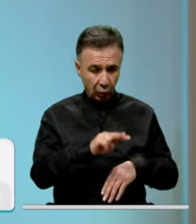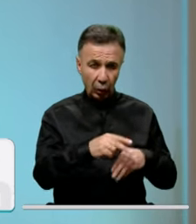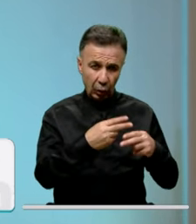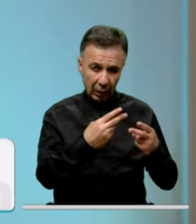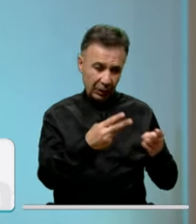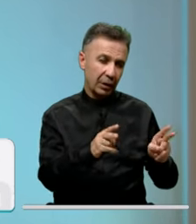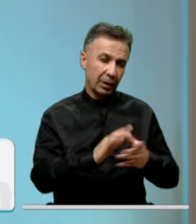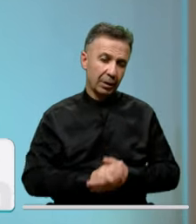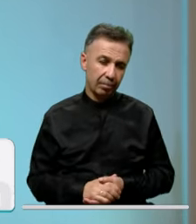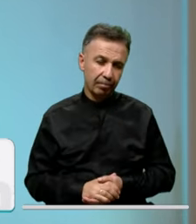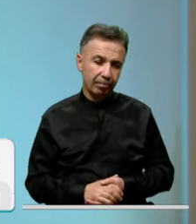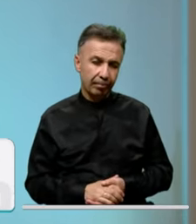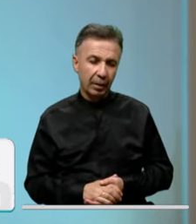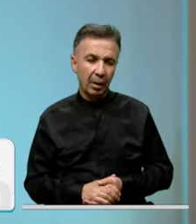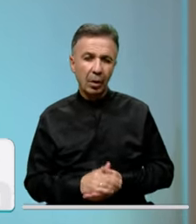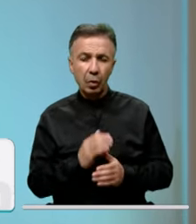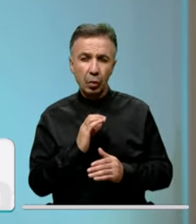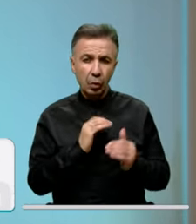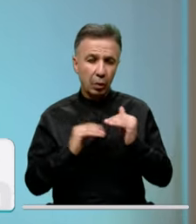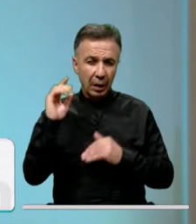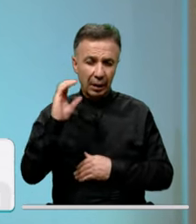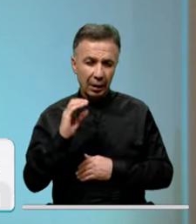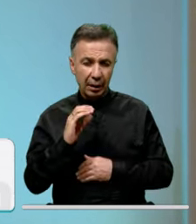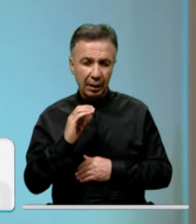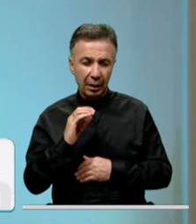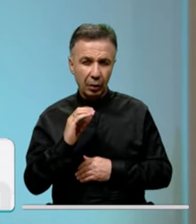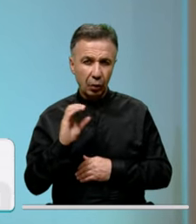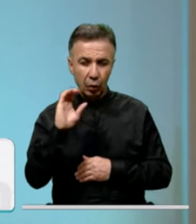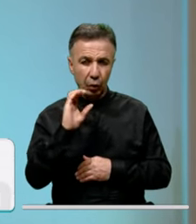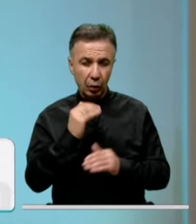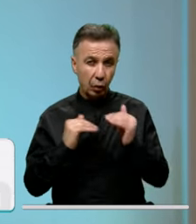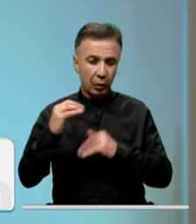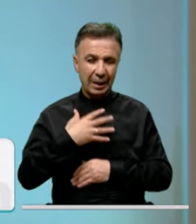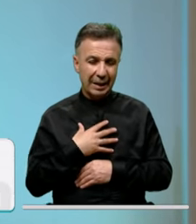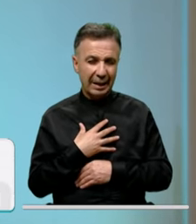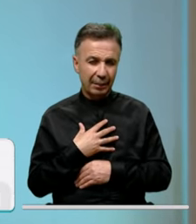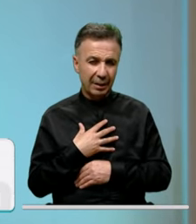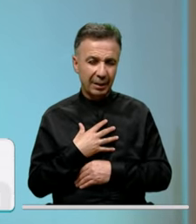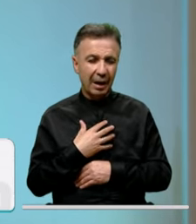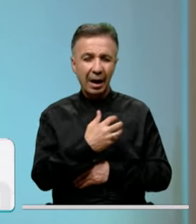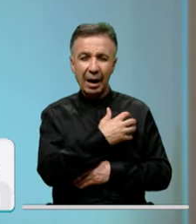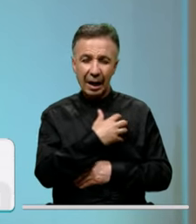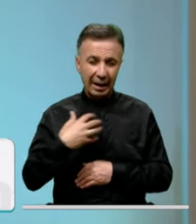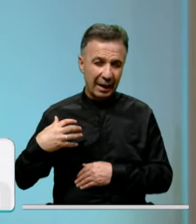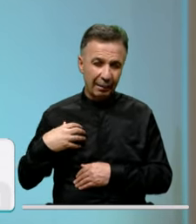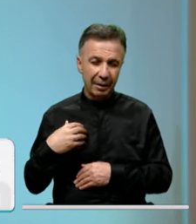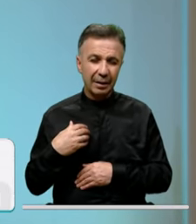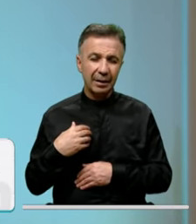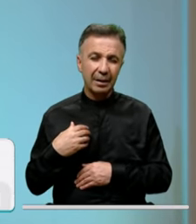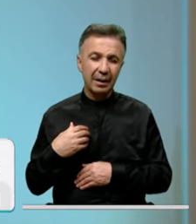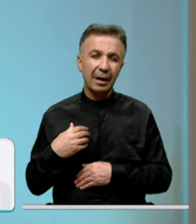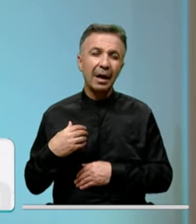için okudum. Dinimiz annenin hayati tehlikesi olması